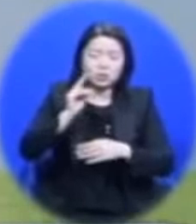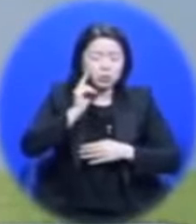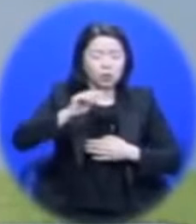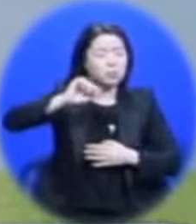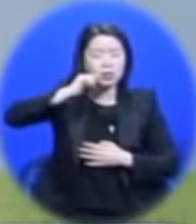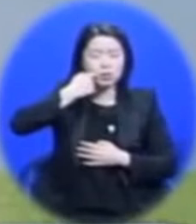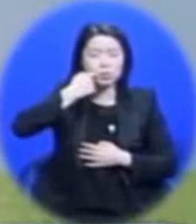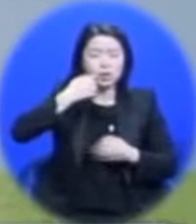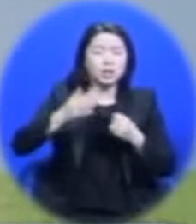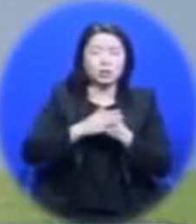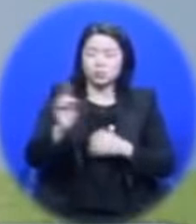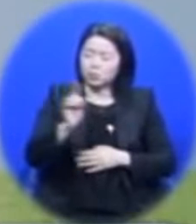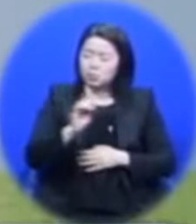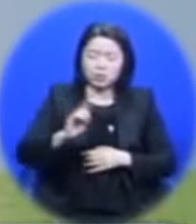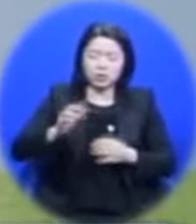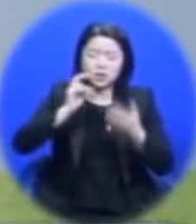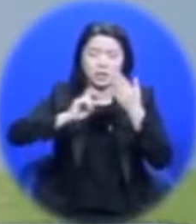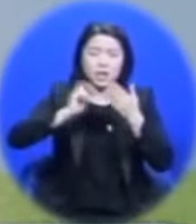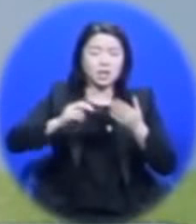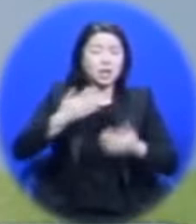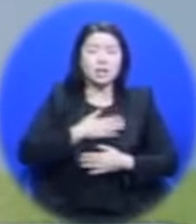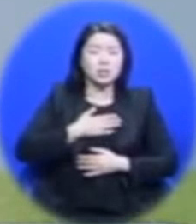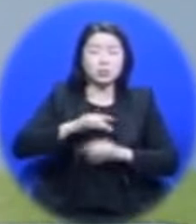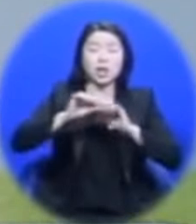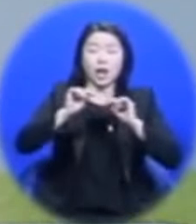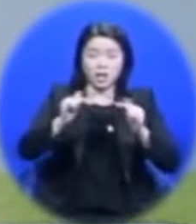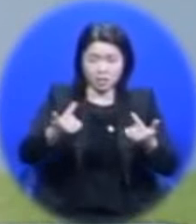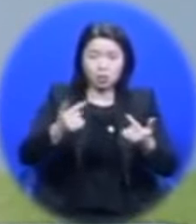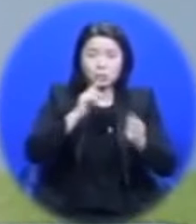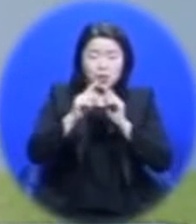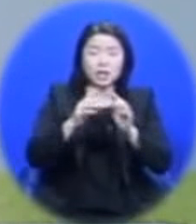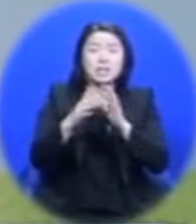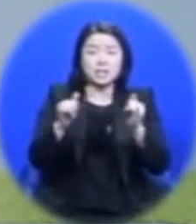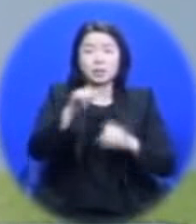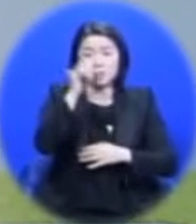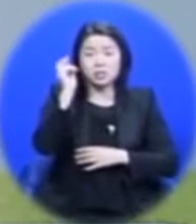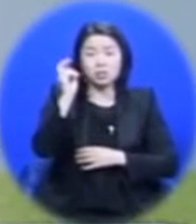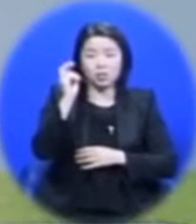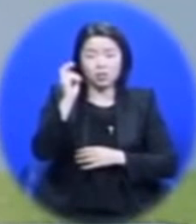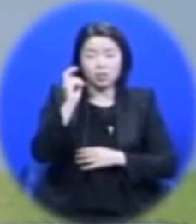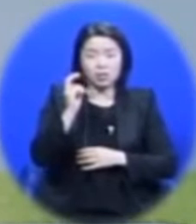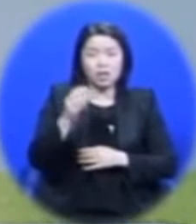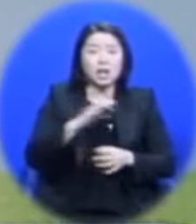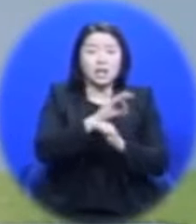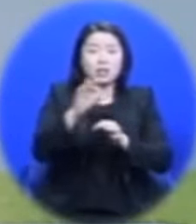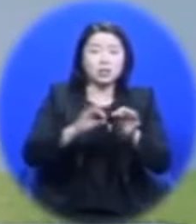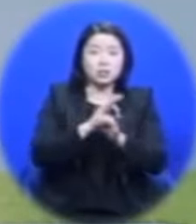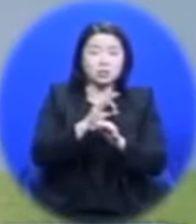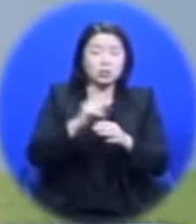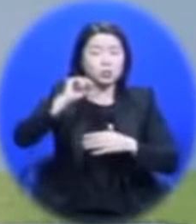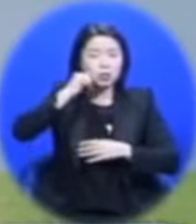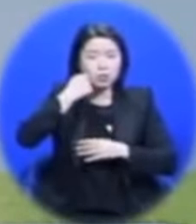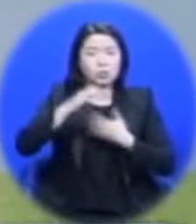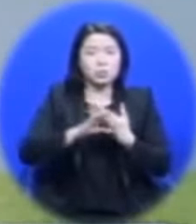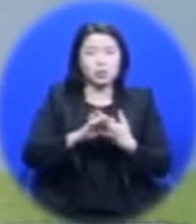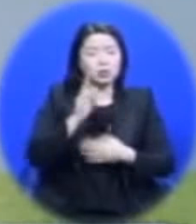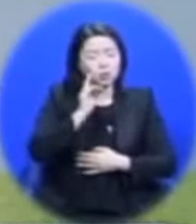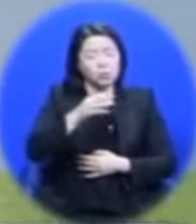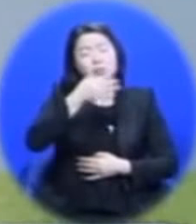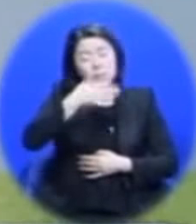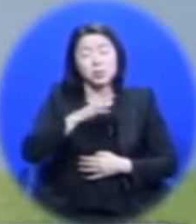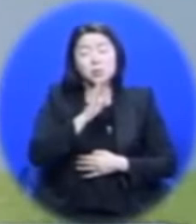어려워서 나는 도무지 찬양할 기분이 아니라라고 하는 분이 있을 수 있어요. 경제적으로 어려우면 정말 너무